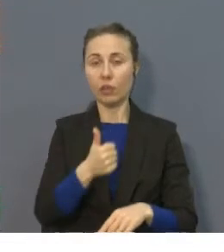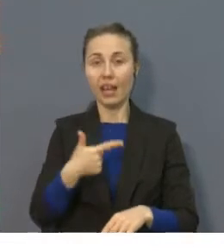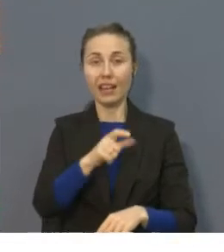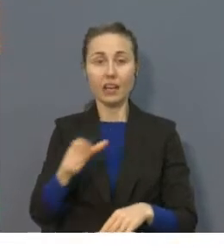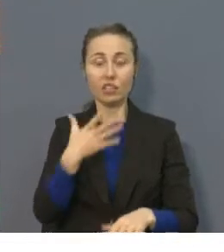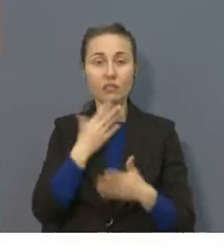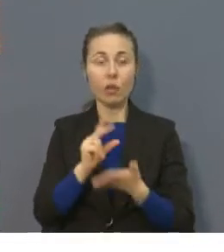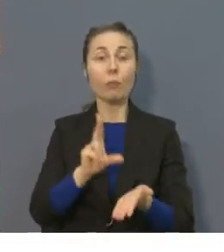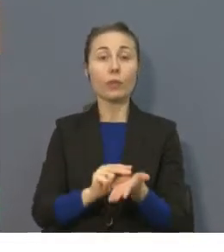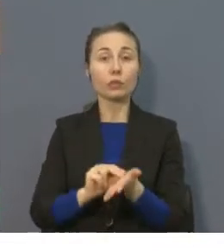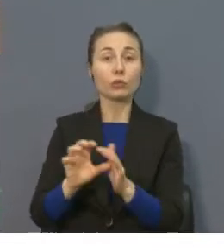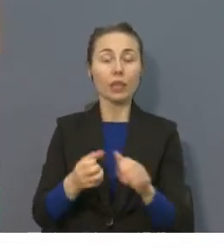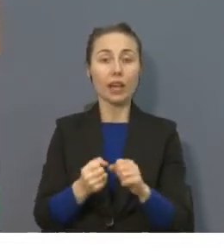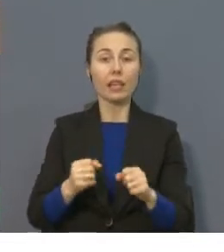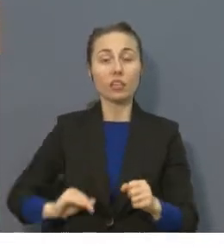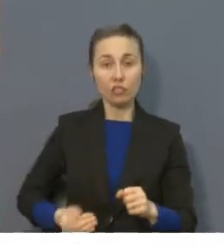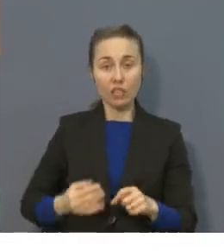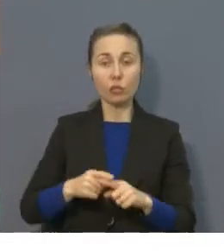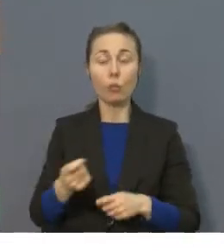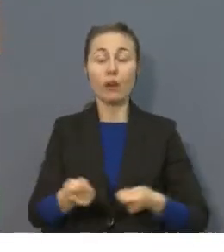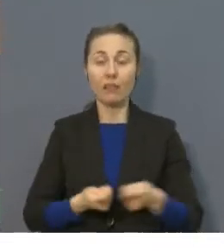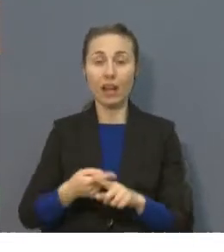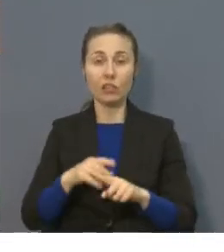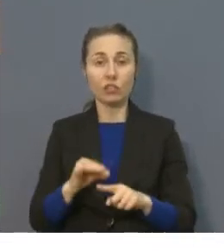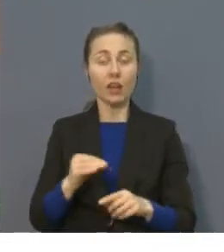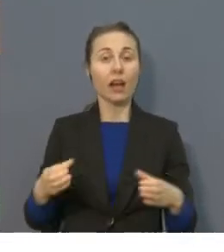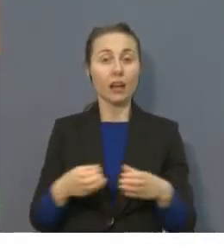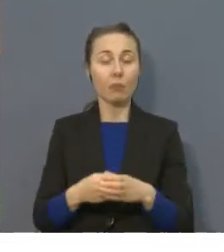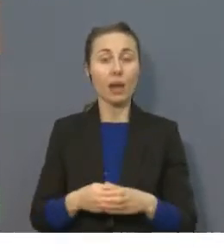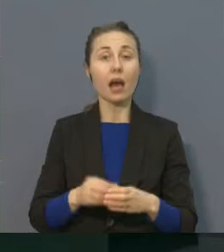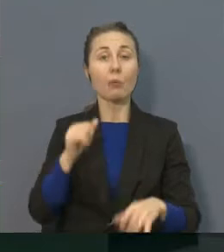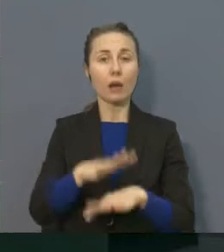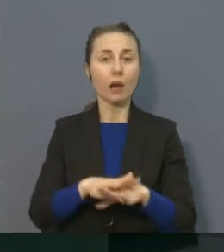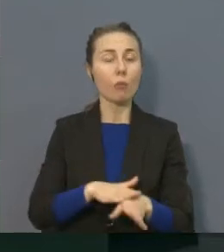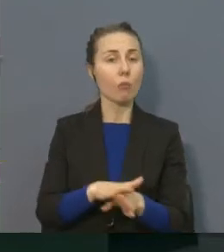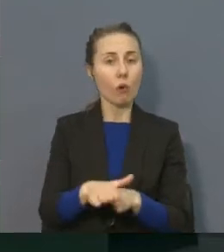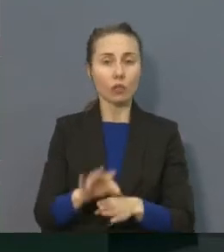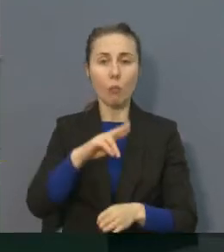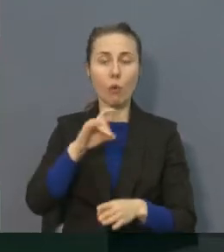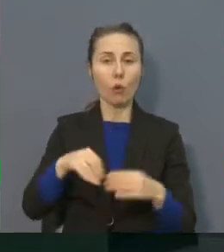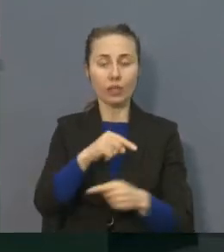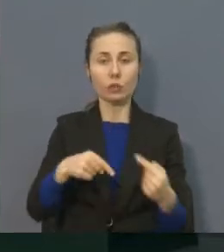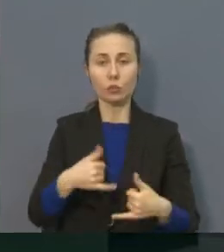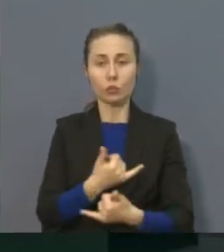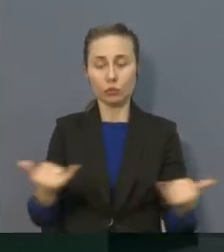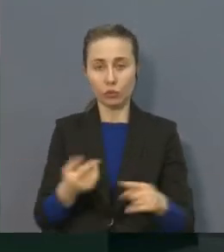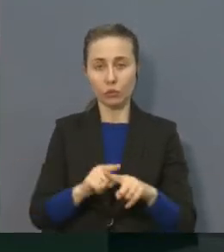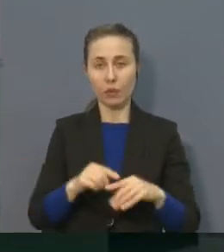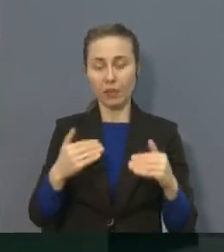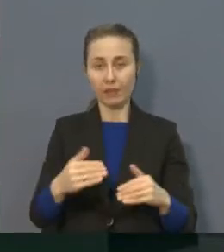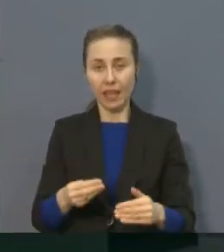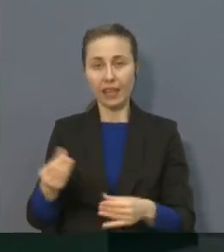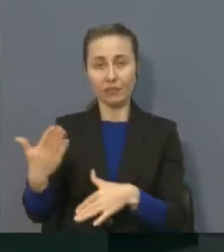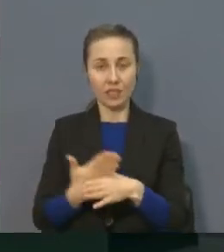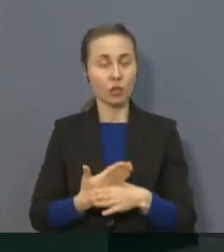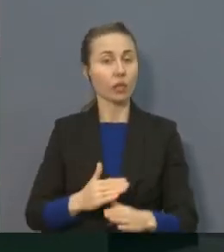халықтың борыштық жүктемесін азайту жөніндегі реттеу шаралары қабылданды. 2021 жылдан бастап азаматтарға зейнетақы активтерінің бір